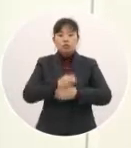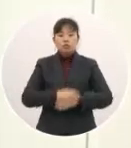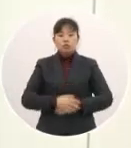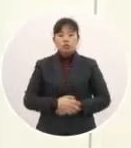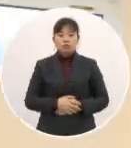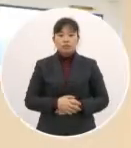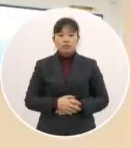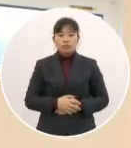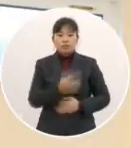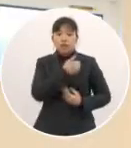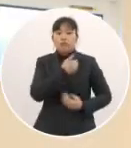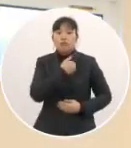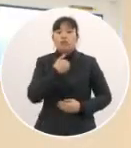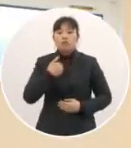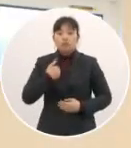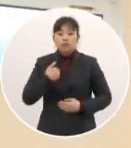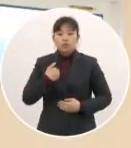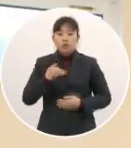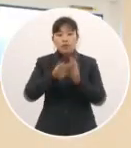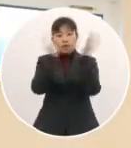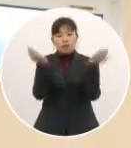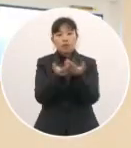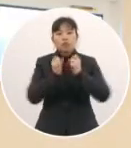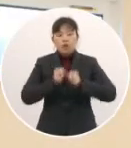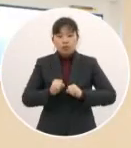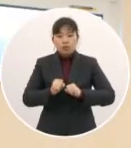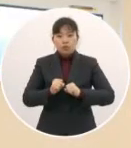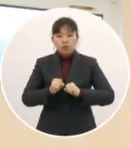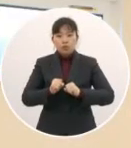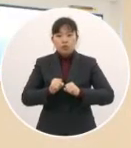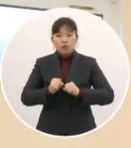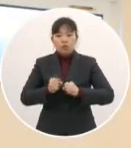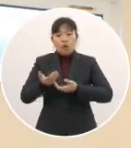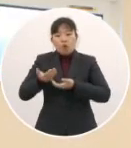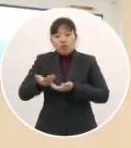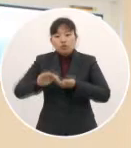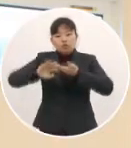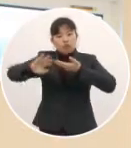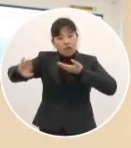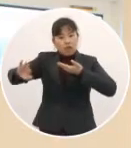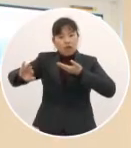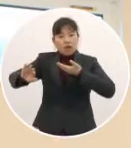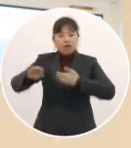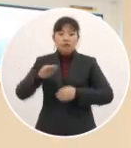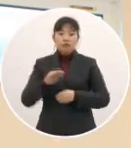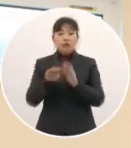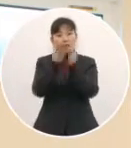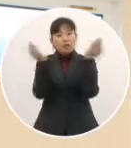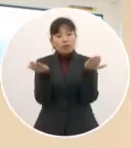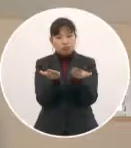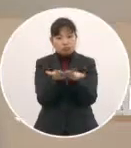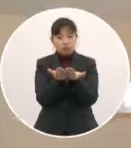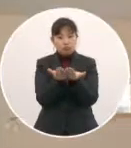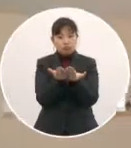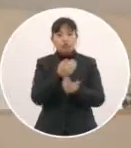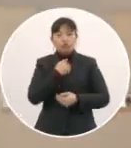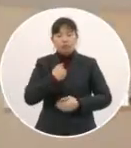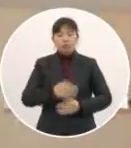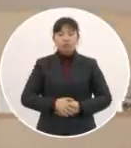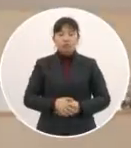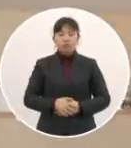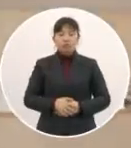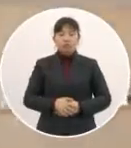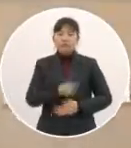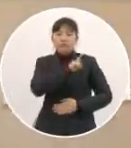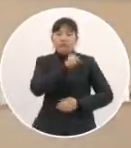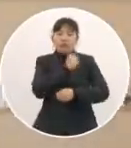ので、まあ、できることは全部やるというような感じで、まあ、母乳をあげる以外のことは一通りは一番大